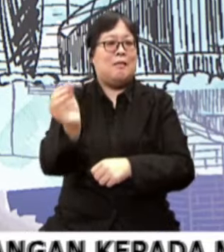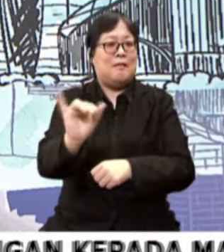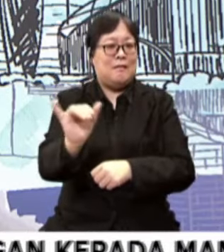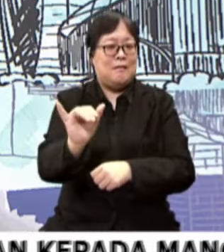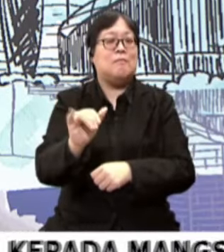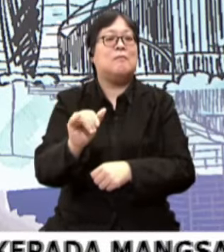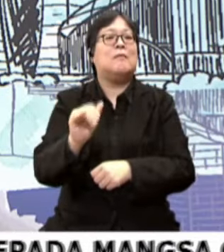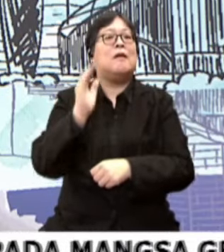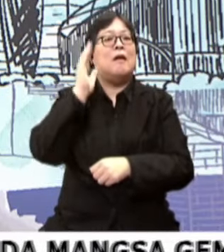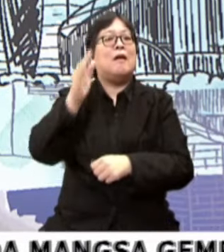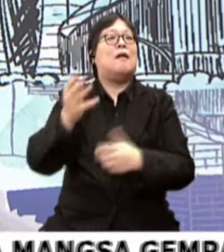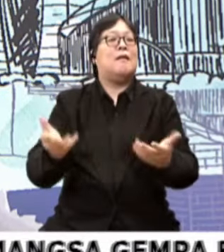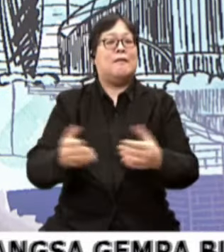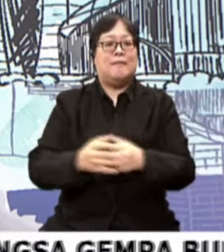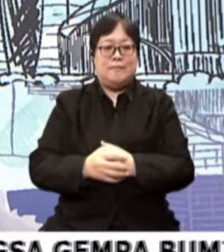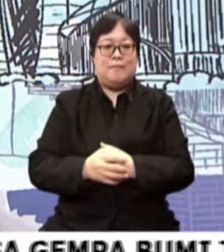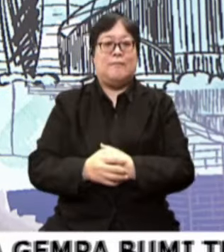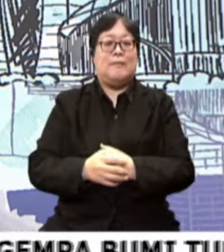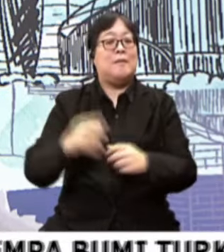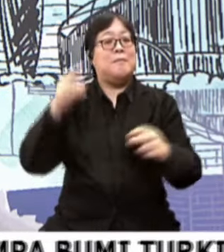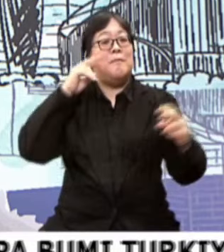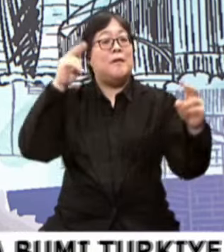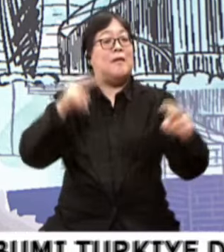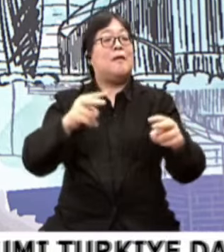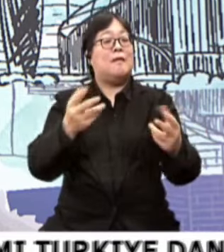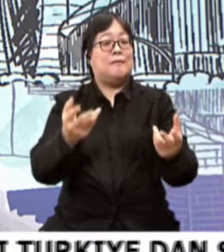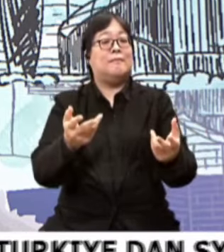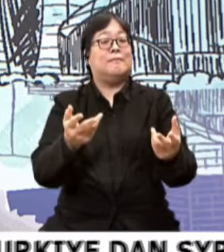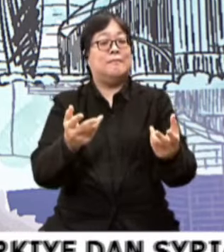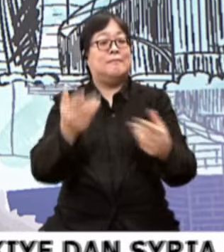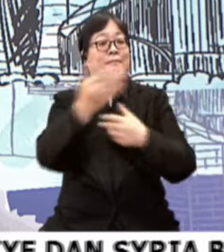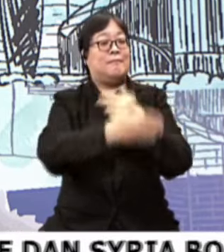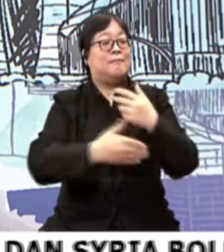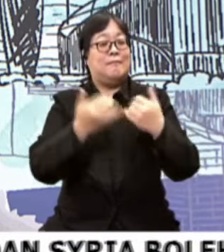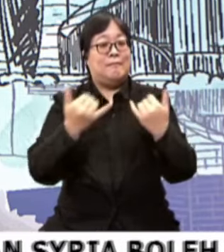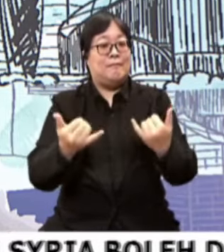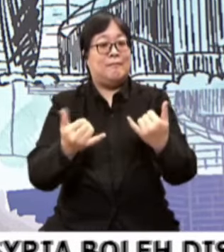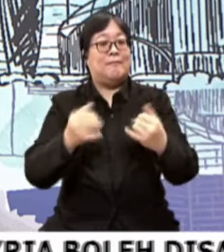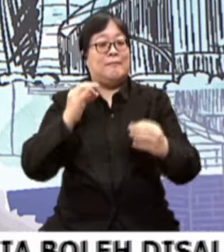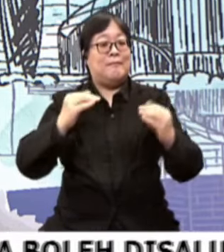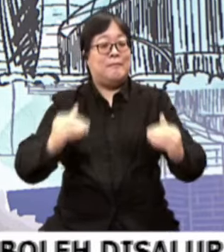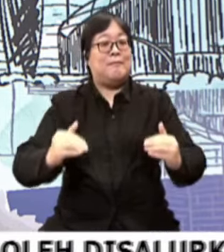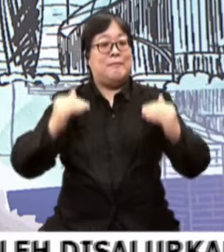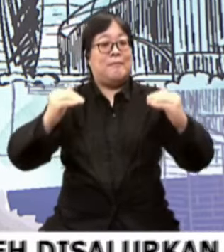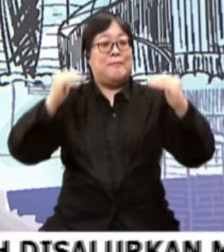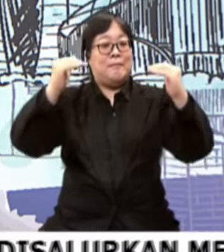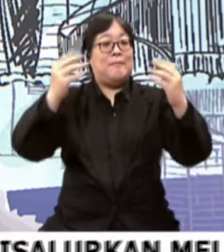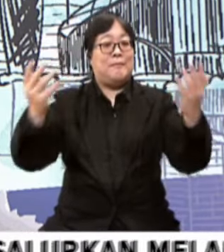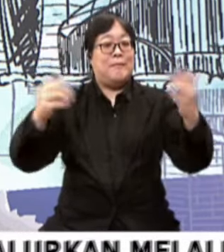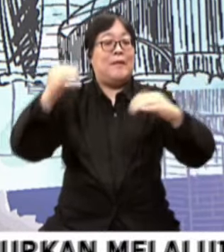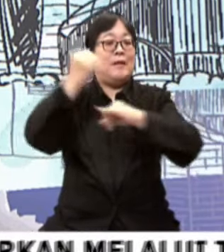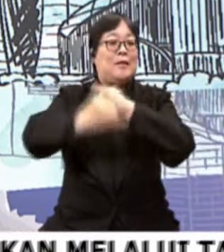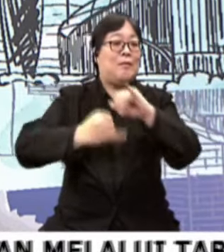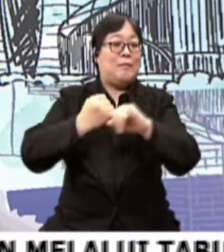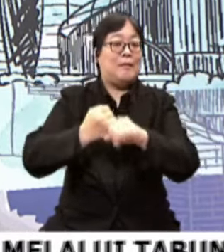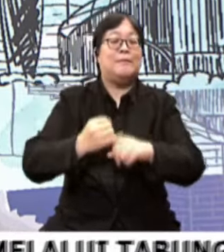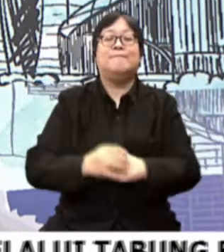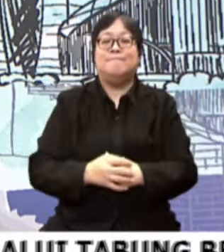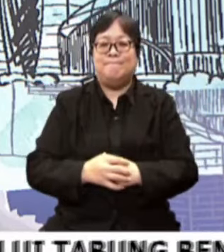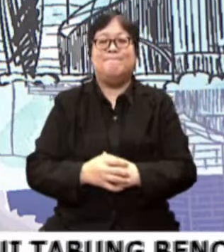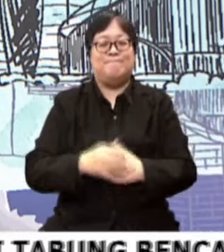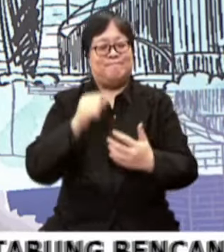akan meningkatkan lagi pandangan yang lebih baik kepada negara khususnya dan juga di peringkat antar bangsa itu